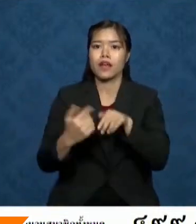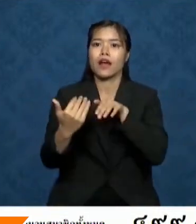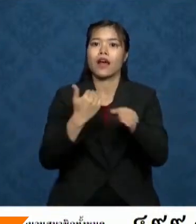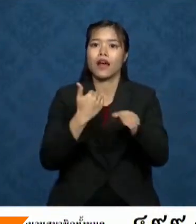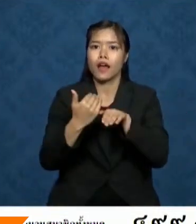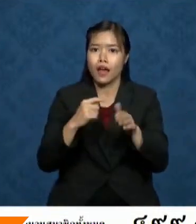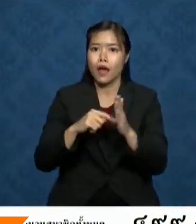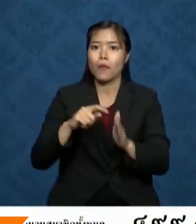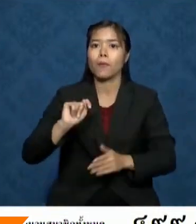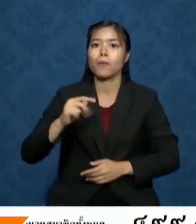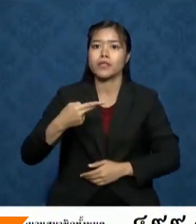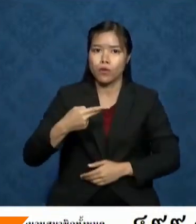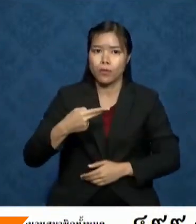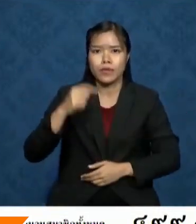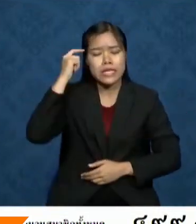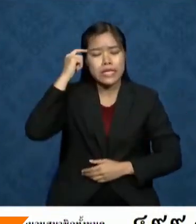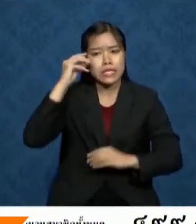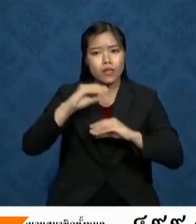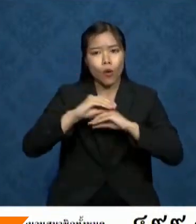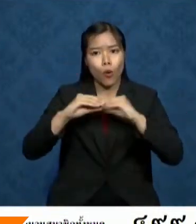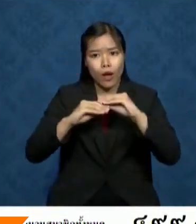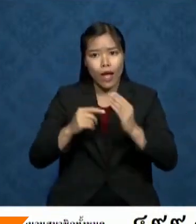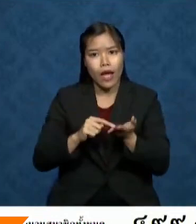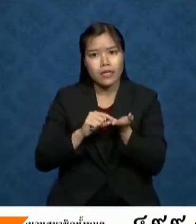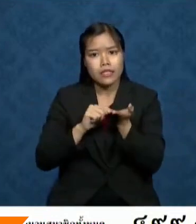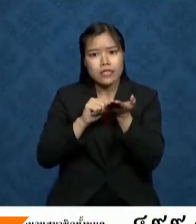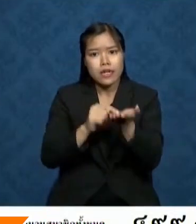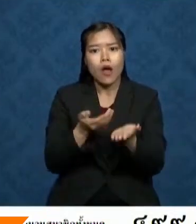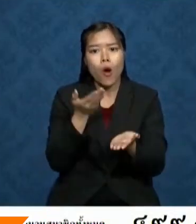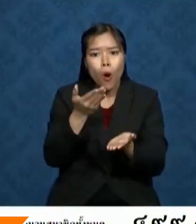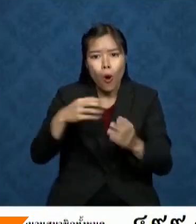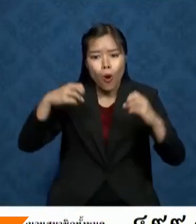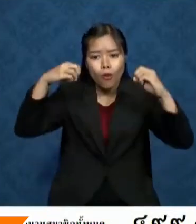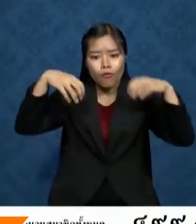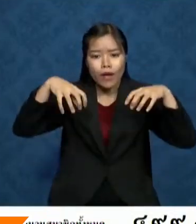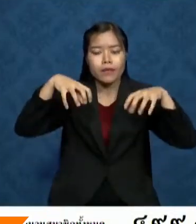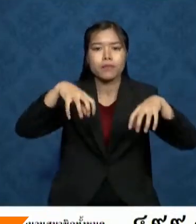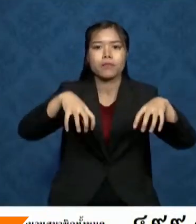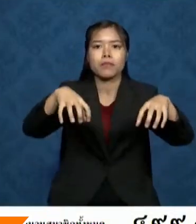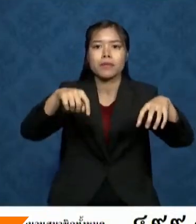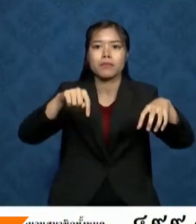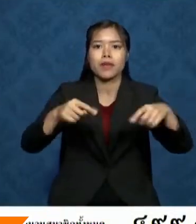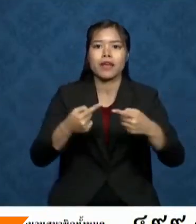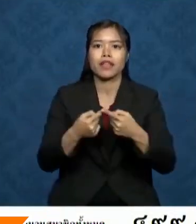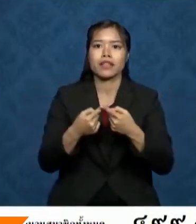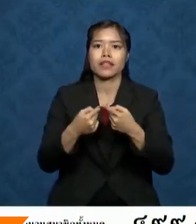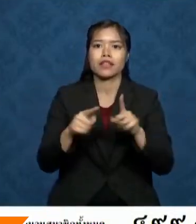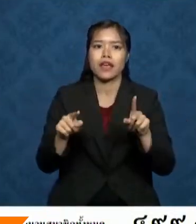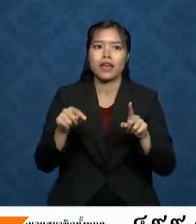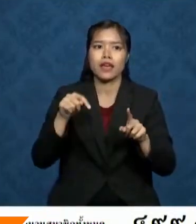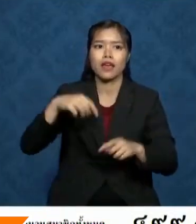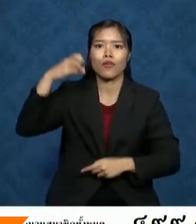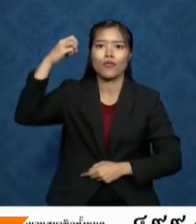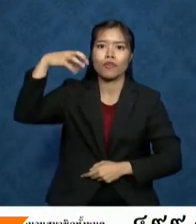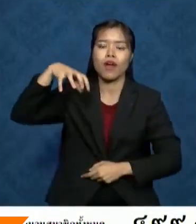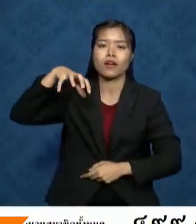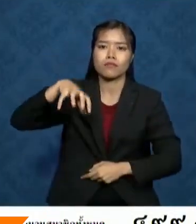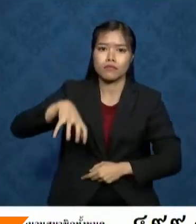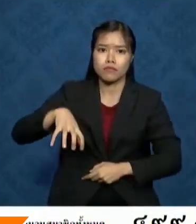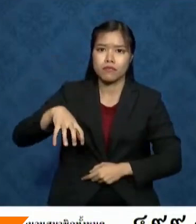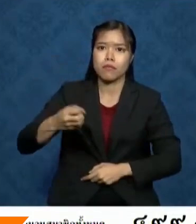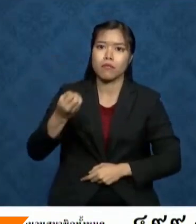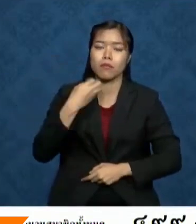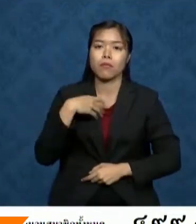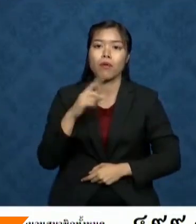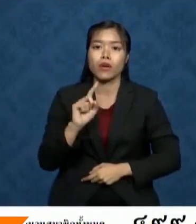เคยมีโครงการที่จะขอติดตั้งไฟสองสว่างบริเวณนี้แต่ก็ปากฏว่าทางการไฟฟาสภูมภาคให้